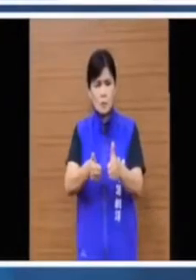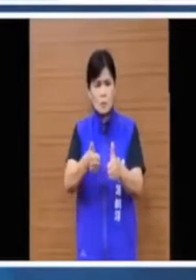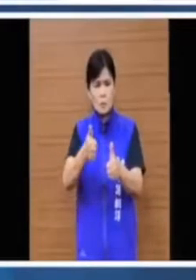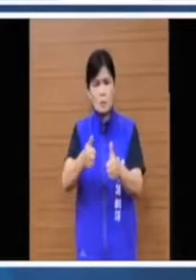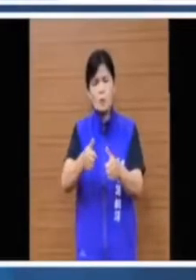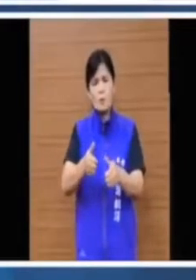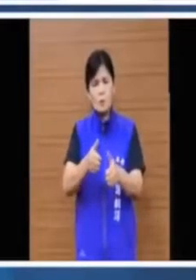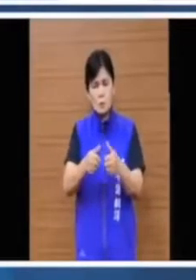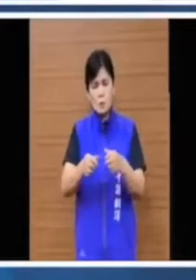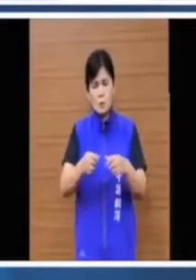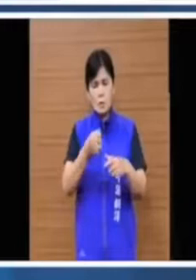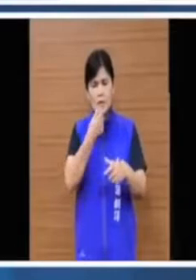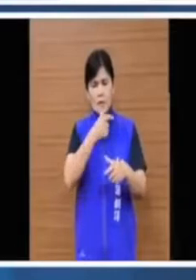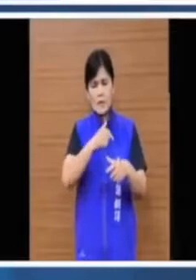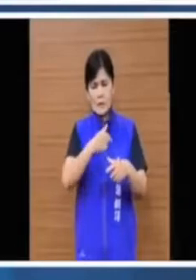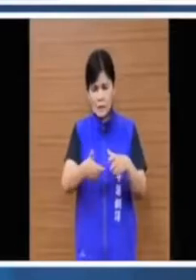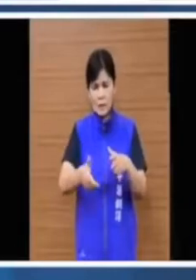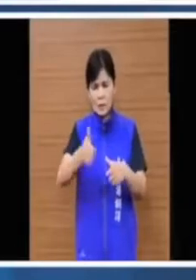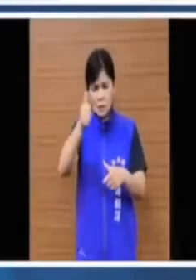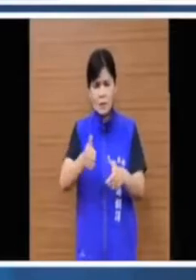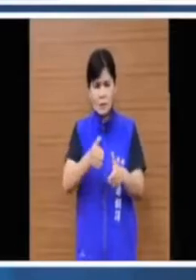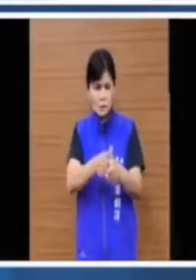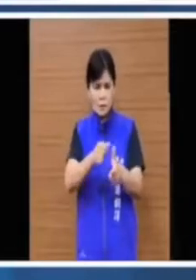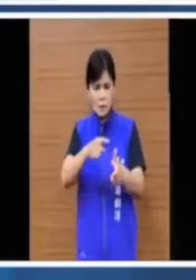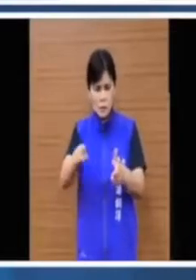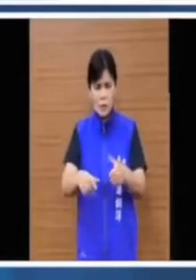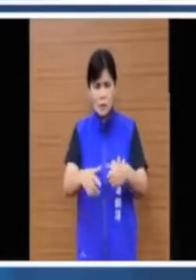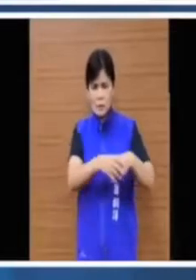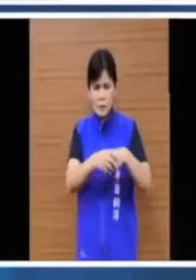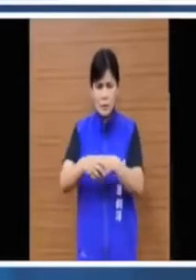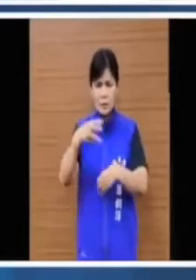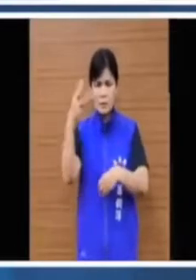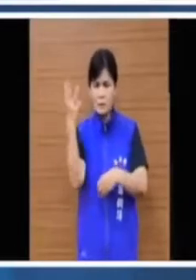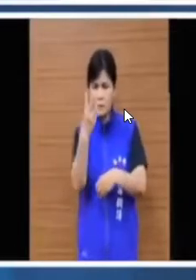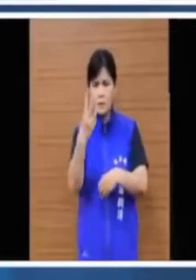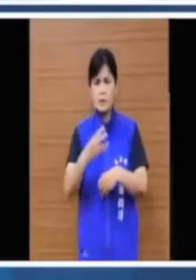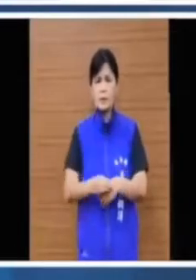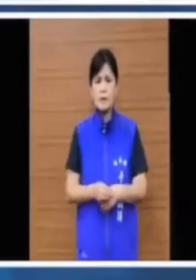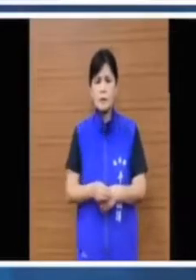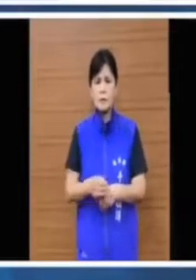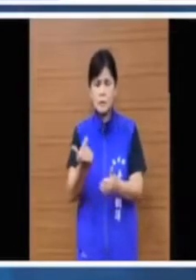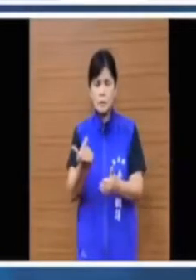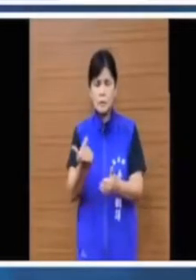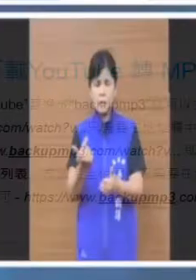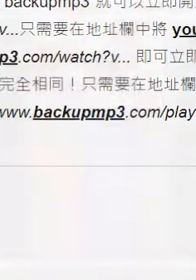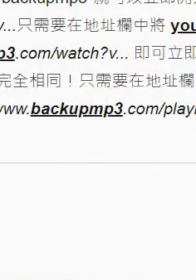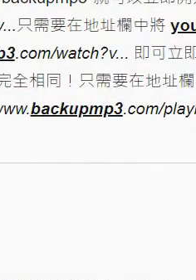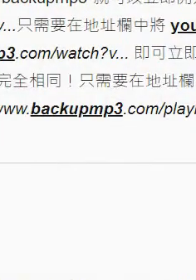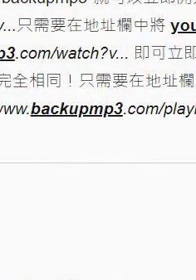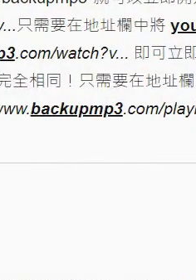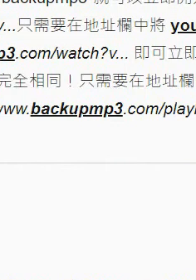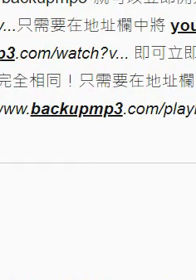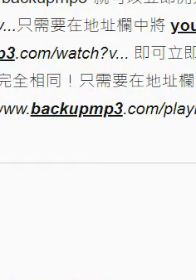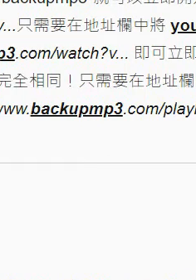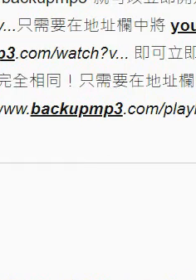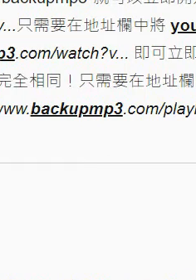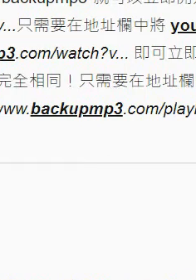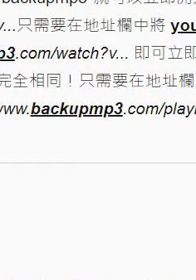们的3条线，再加上我们苗栗的这个祥安诊所，